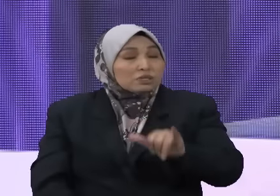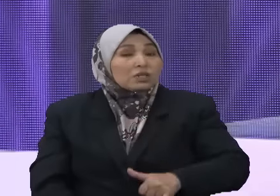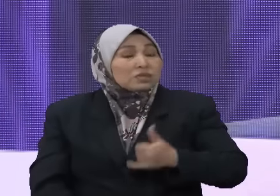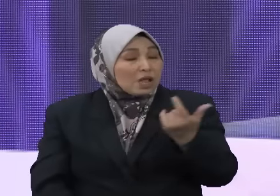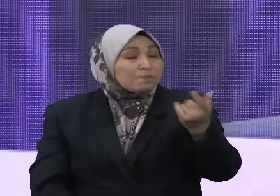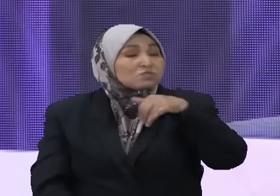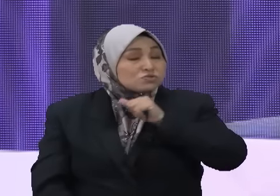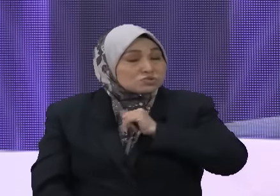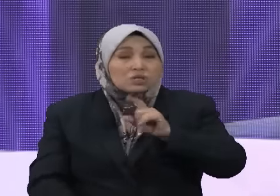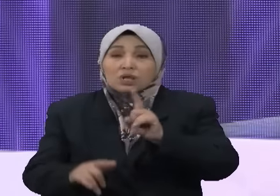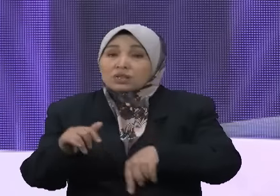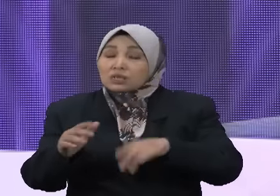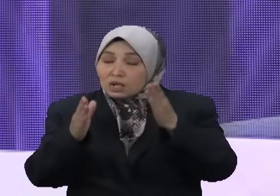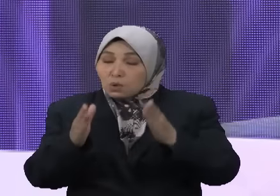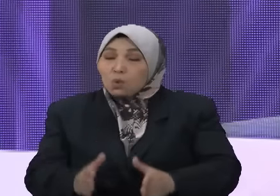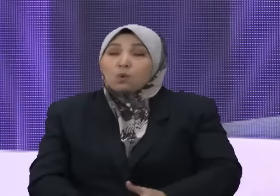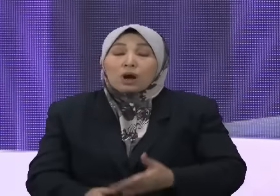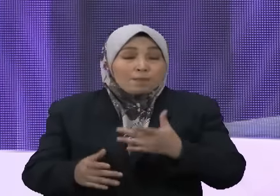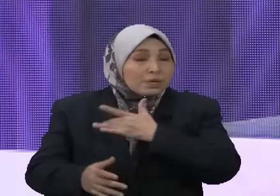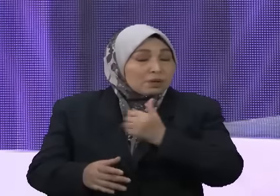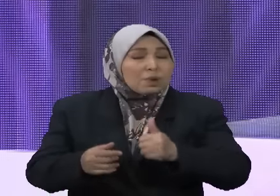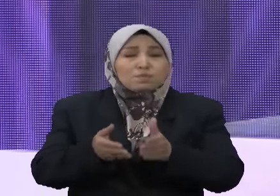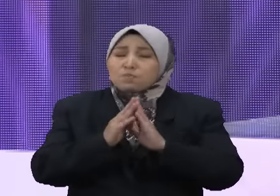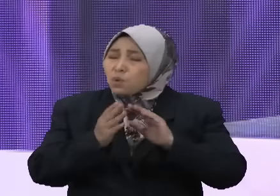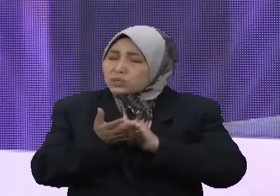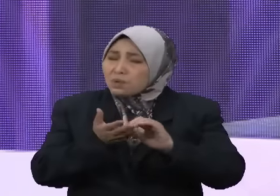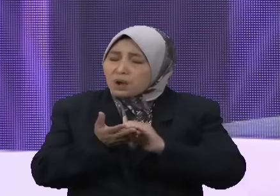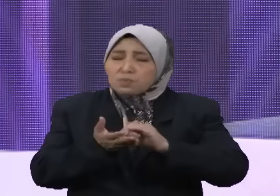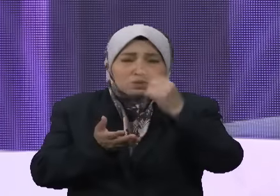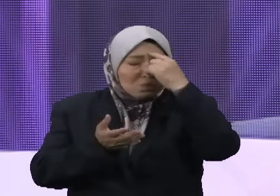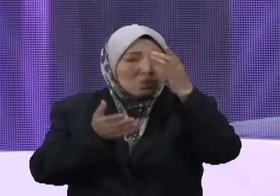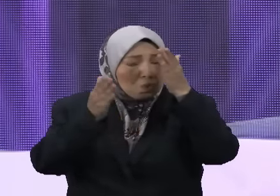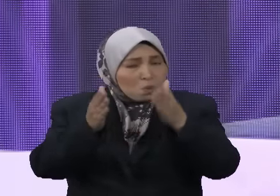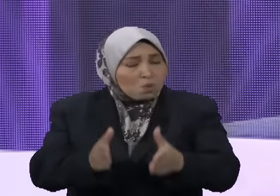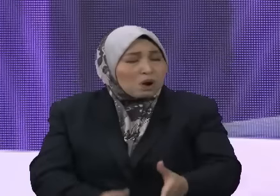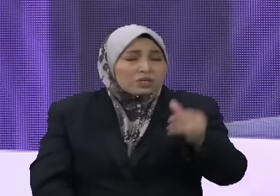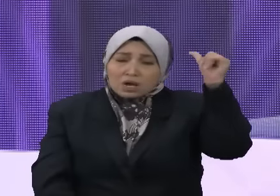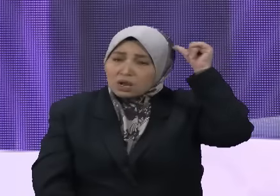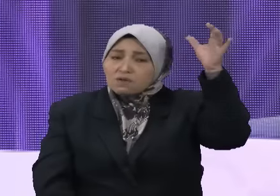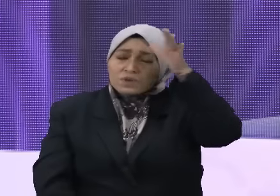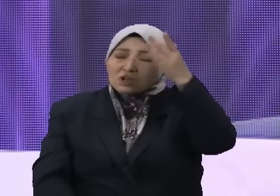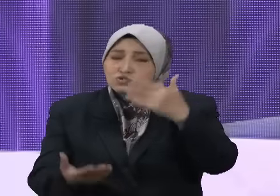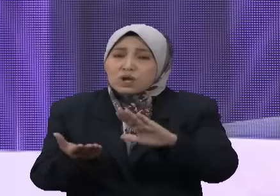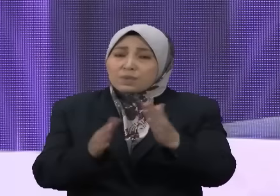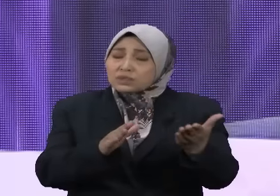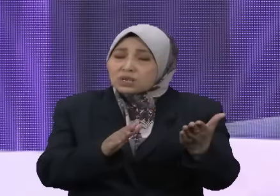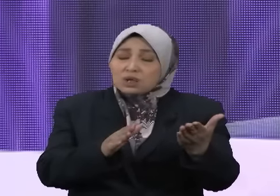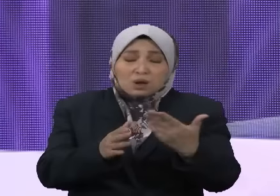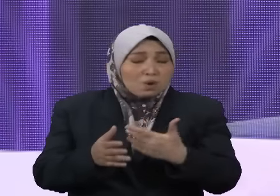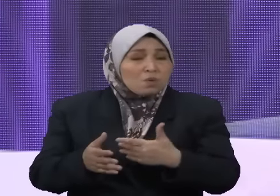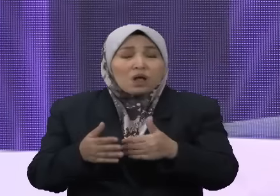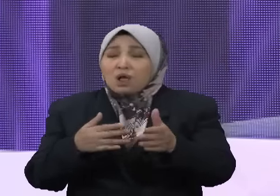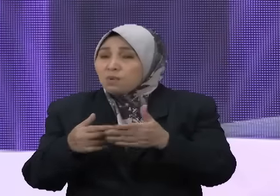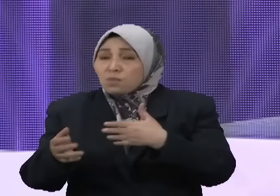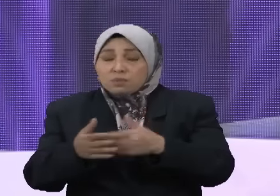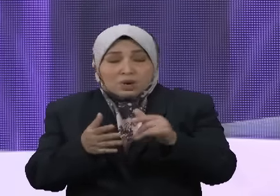sendiri dilarang dan juga orang-orang beriman dilarang daripada memohon keampunan untuk orang-orang yang kafir yang telah mati walauulba